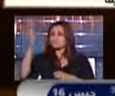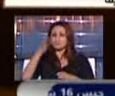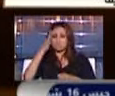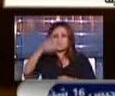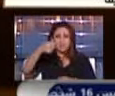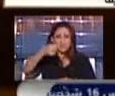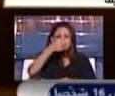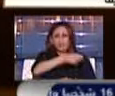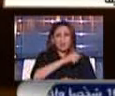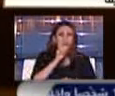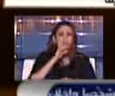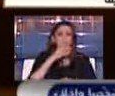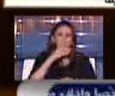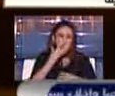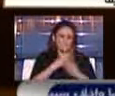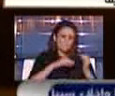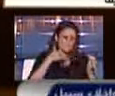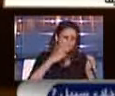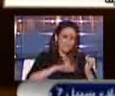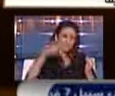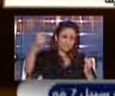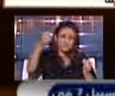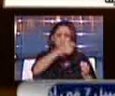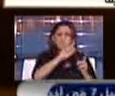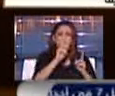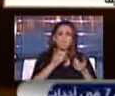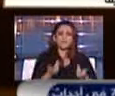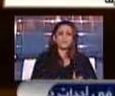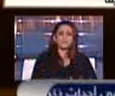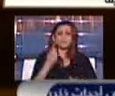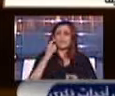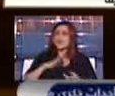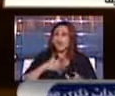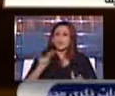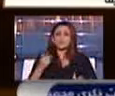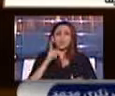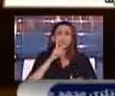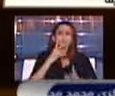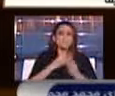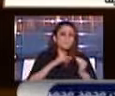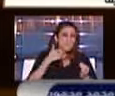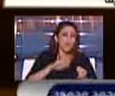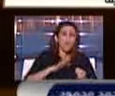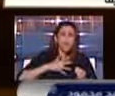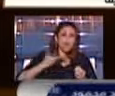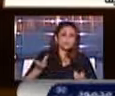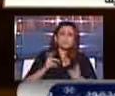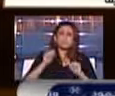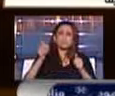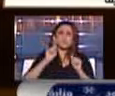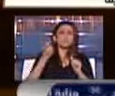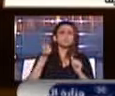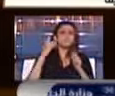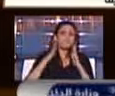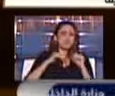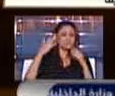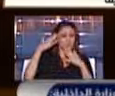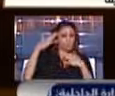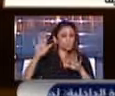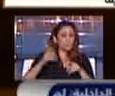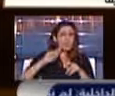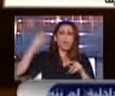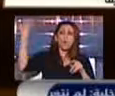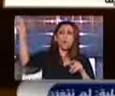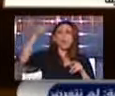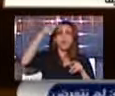مين بيزور المصابين؟ يروح يشوف المصاب ده محتاج إيه؟ يشوف أم الشهيد دي محتاجة إيه؟ لا، مفيش كلام ده بيحصل في مصر، إحنا غير الدول